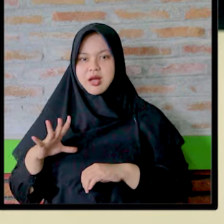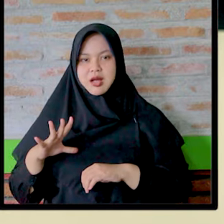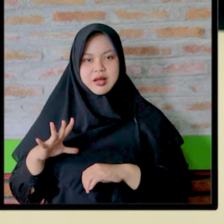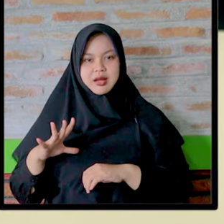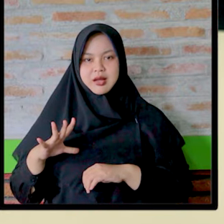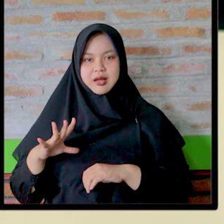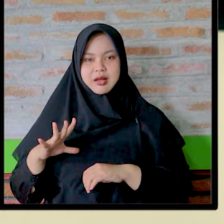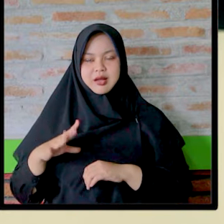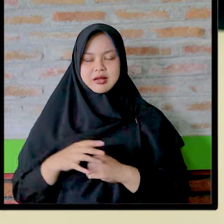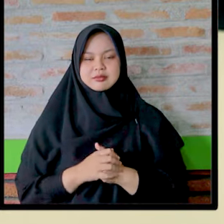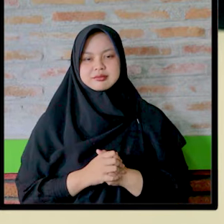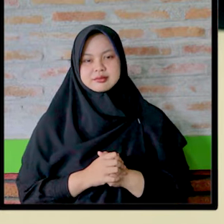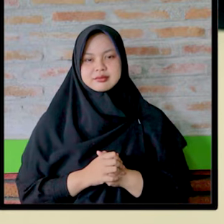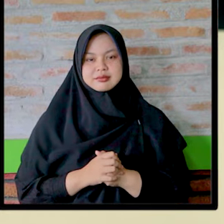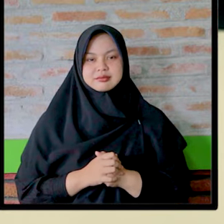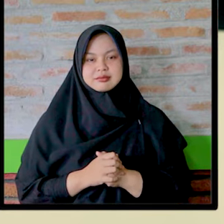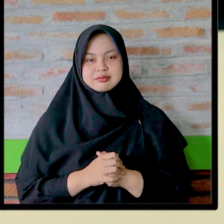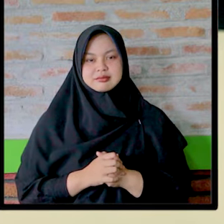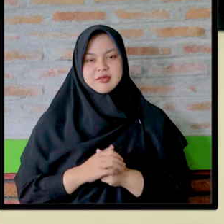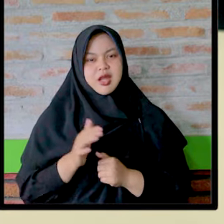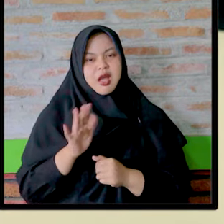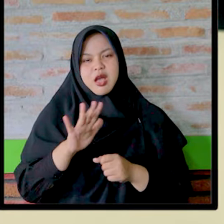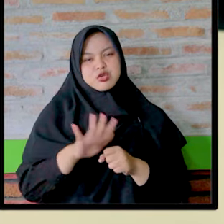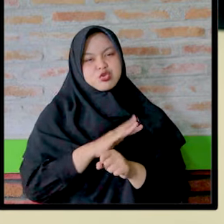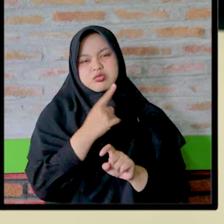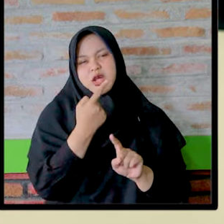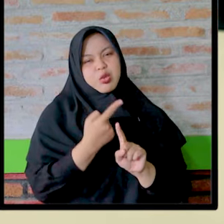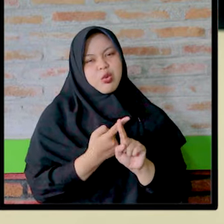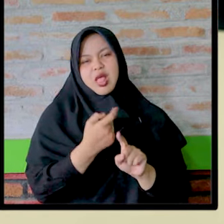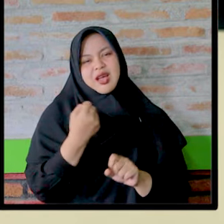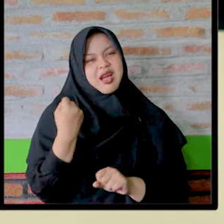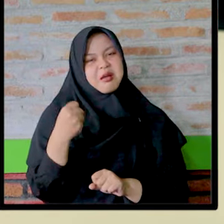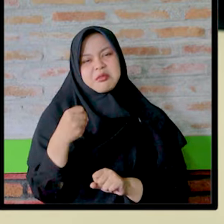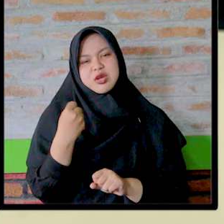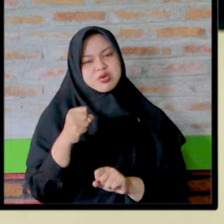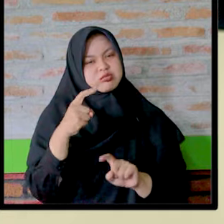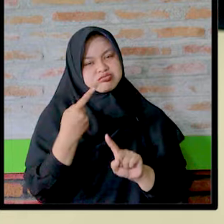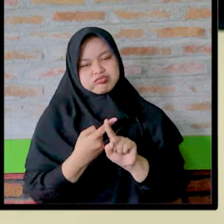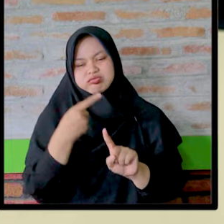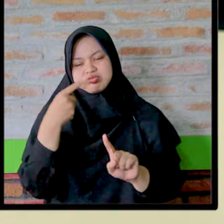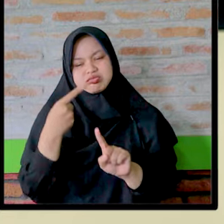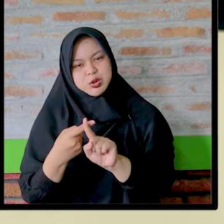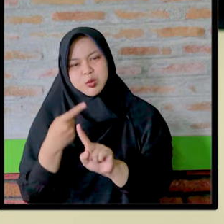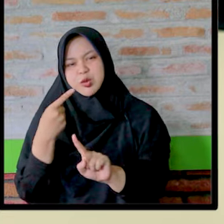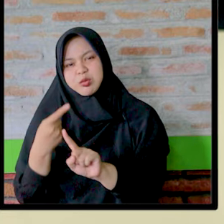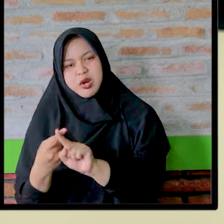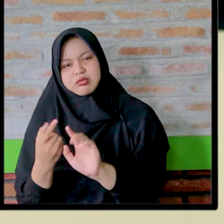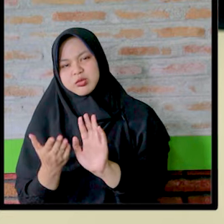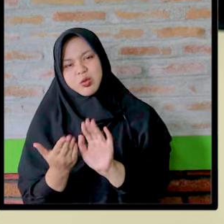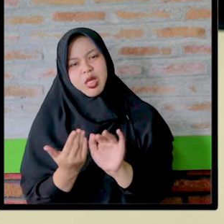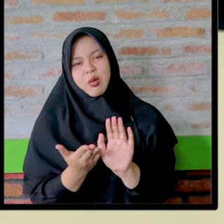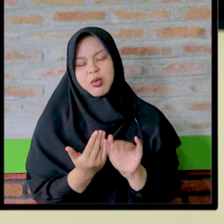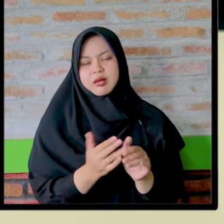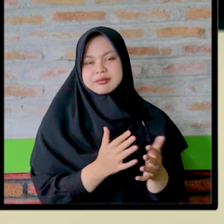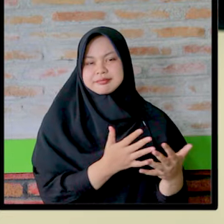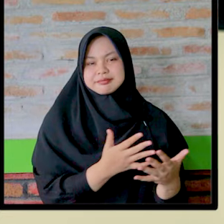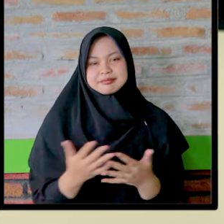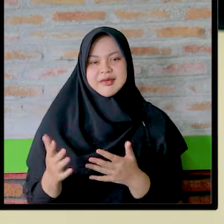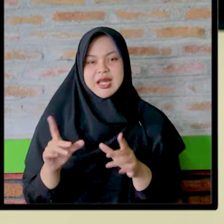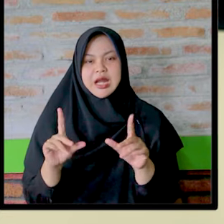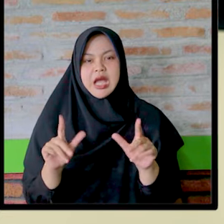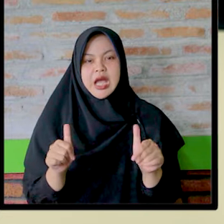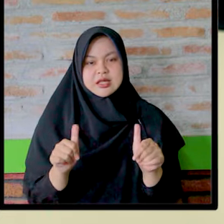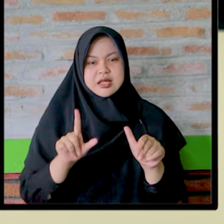Ee tidak cukup satu kali ya berkali-kali Heeh dan hasilnya misalnya sampai tes